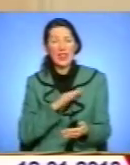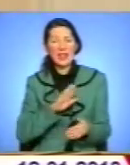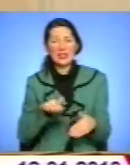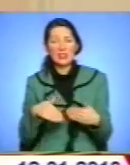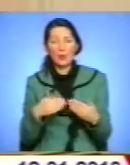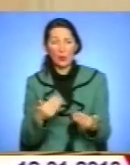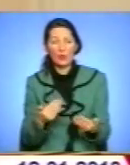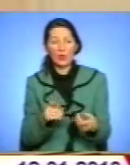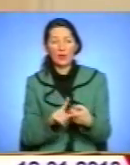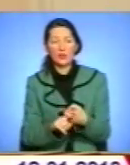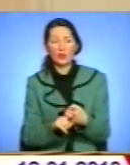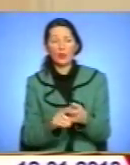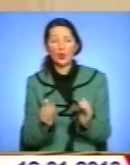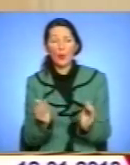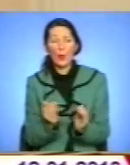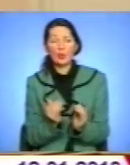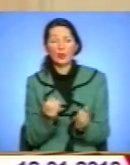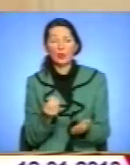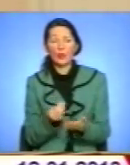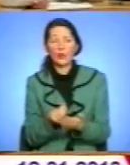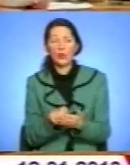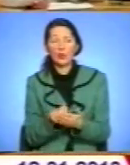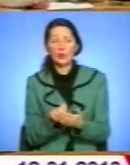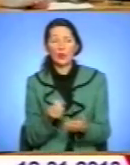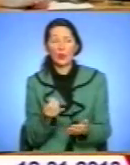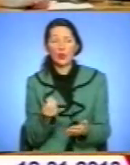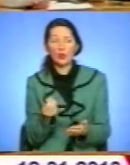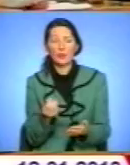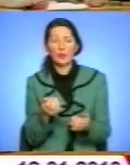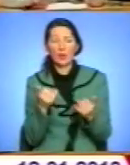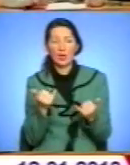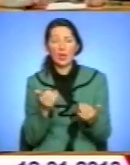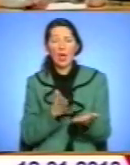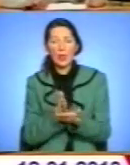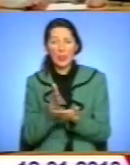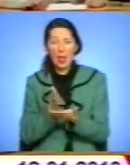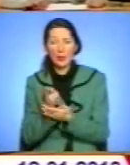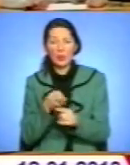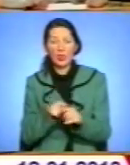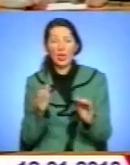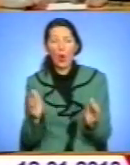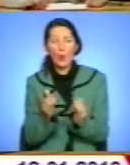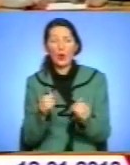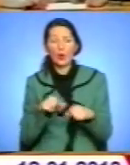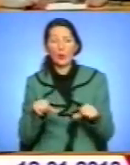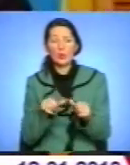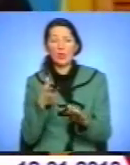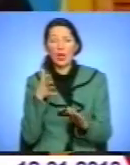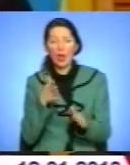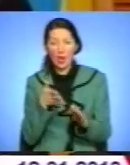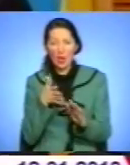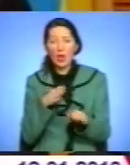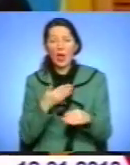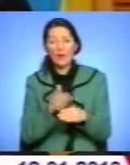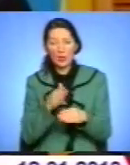запропонували в зв'язку з обмеженістю фінансового ресурсу. Всього на напрямки, які опікує комісія, виділено 31 мільйон гривень.